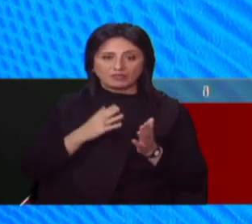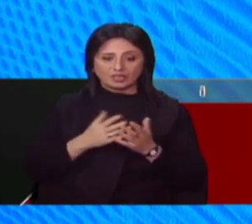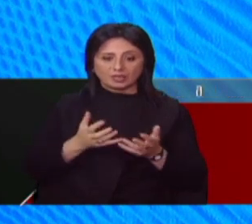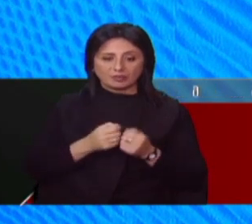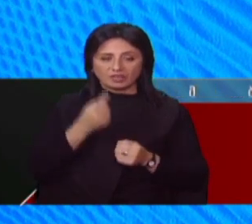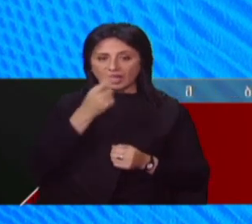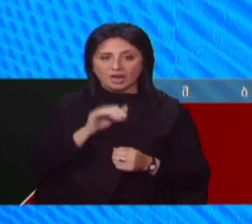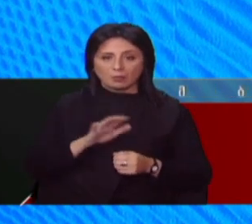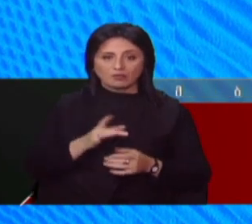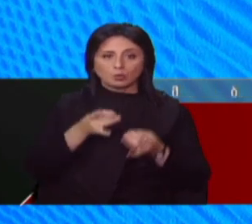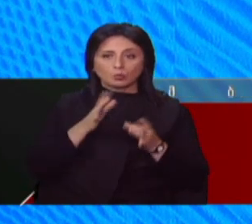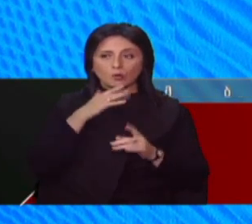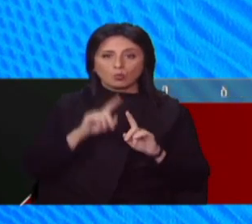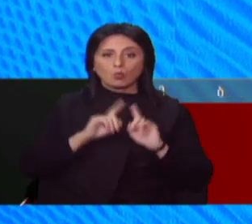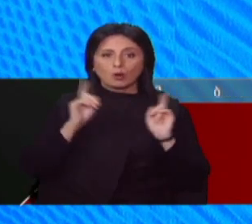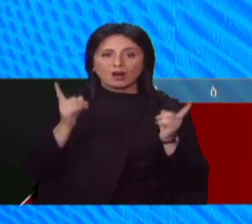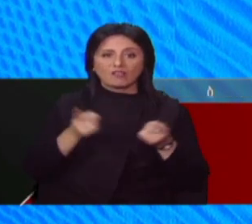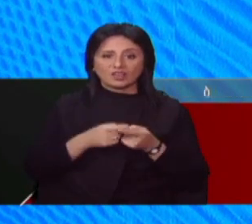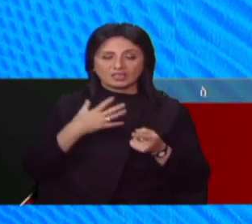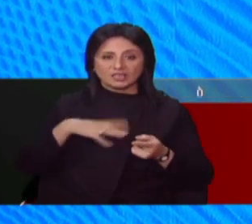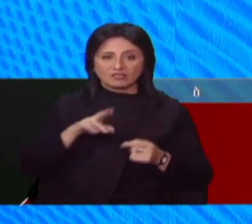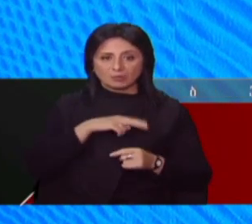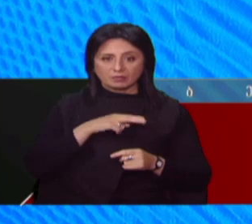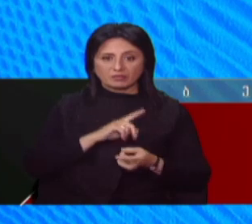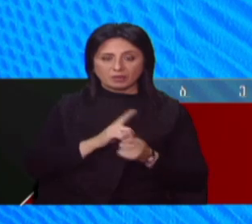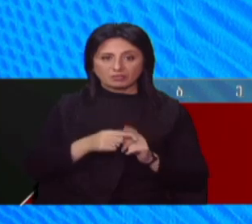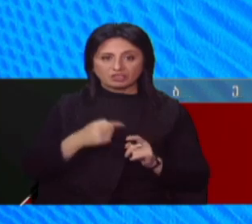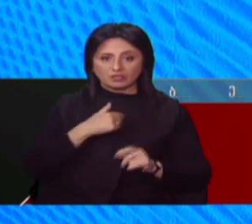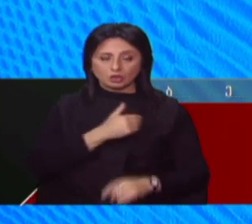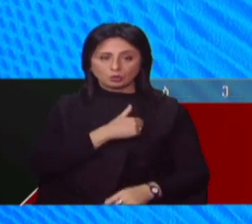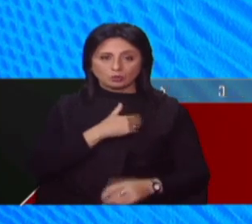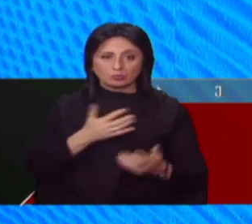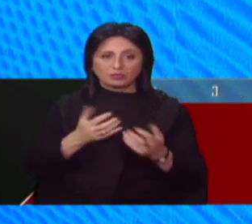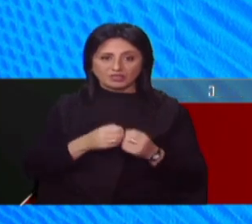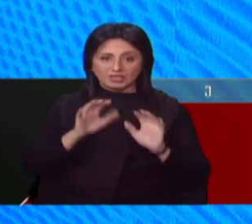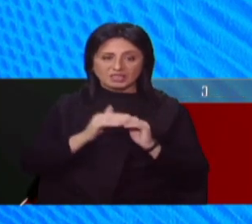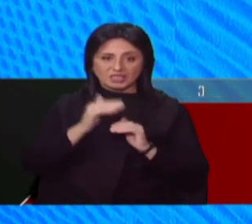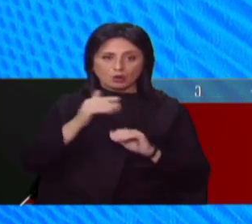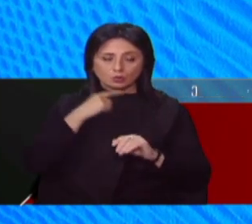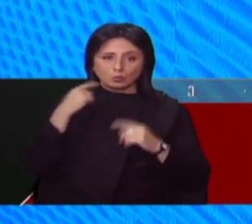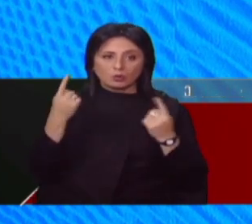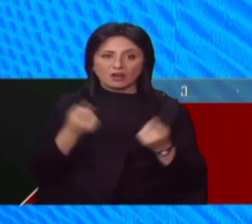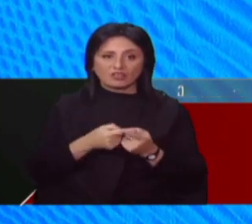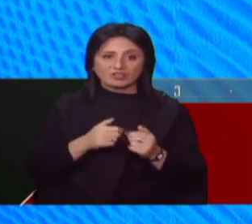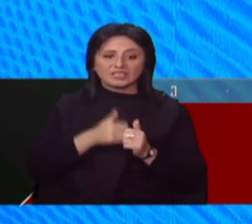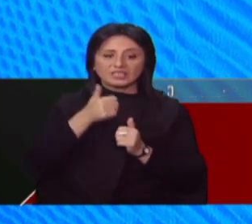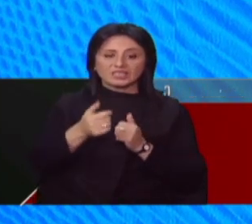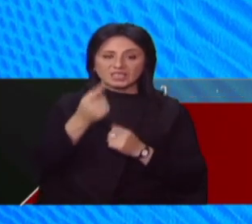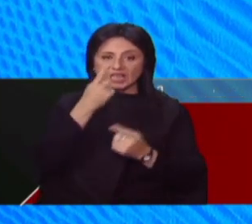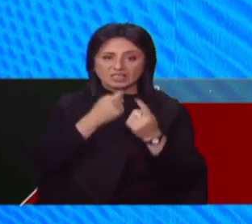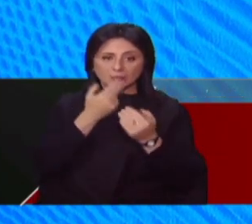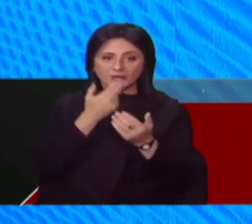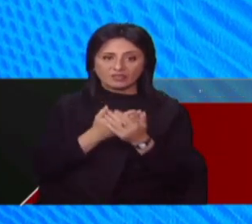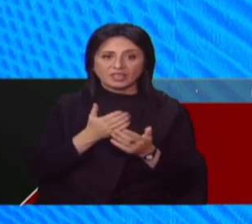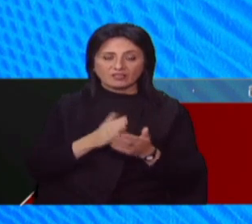მივიღოთ არამხოლოდ უბრალოდ უმრავლესობა საქართველოს პარლამენტში, არამედ ჩვენი სურვილია მივიღოთ საკონსტიტუციო უმრავლესობა. წინასწარი მონაცემების